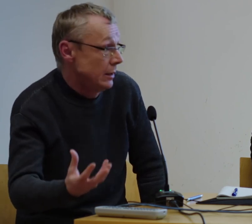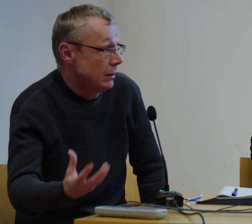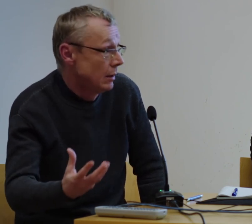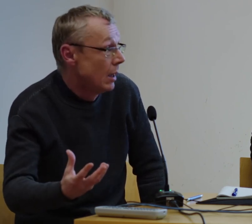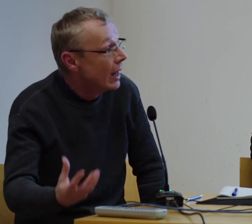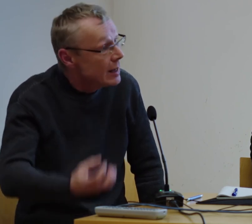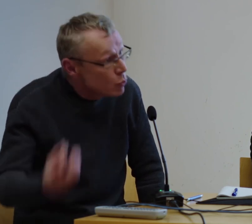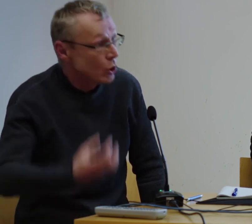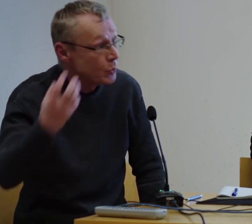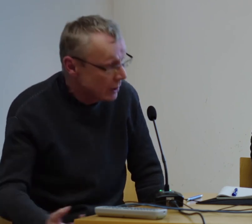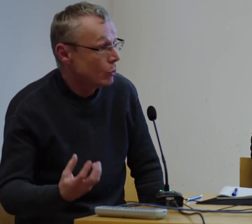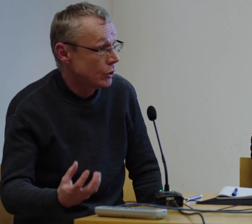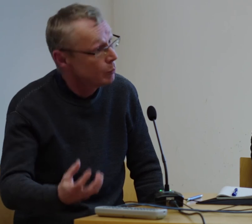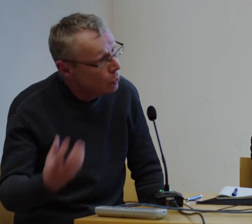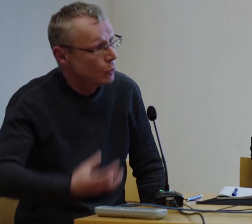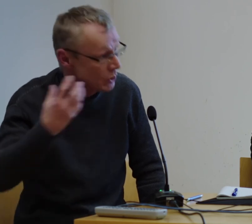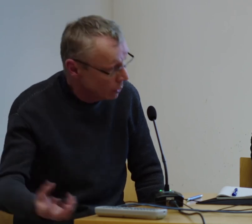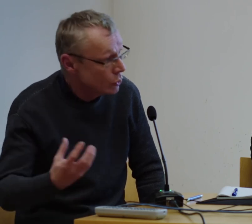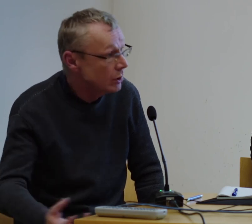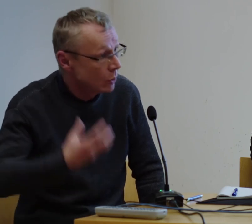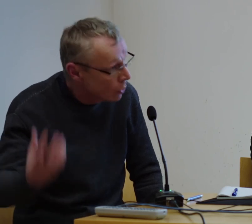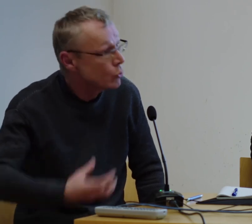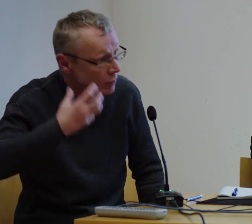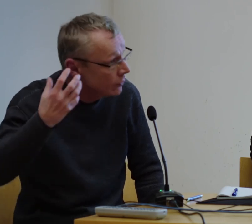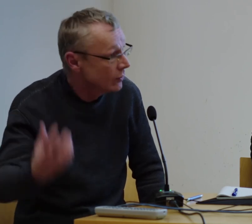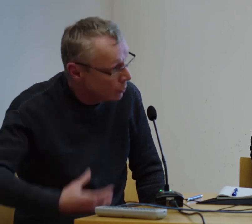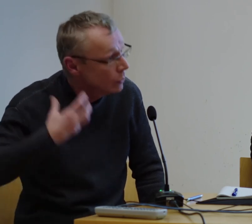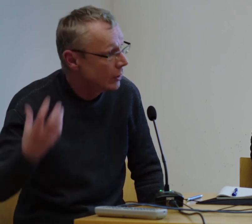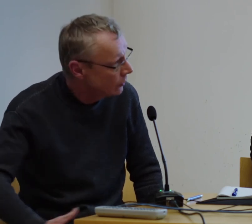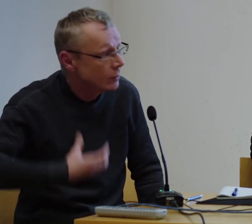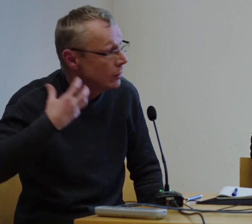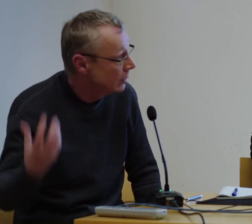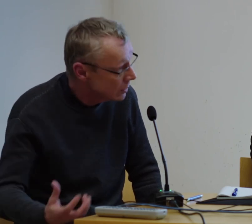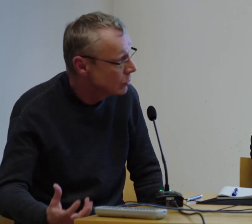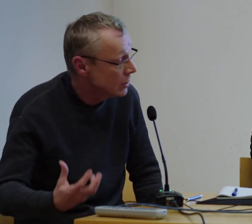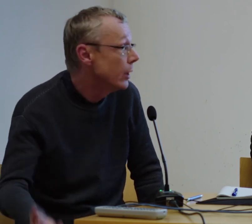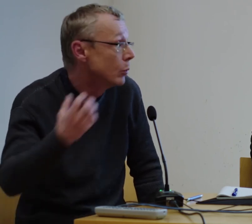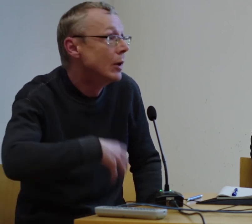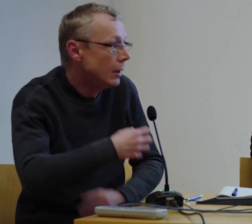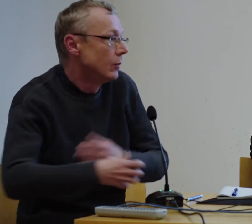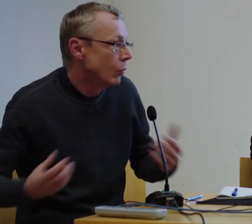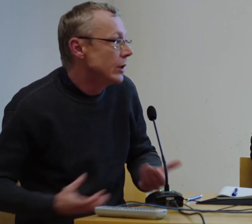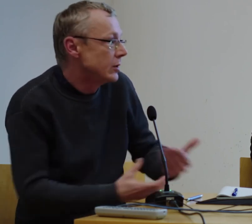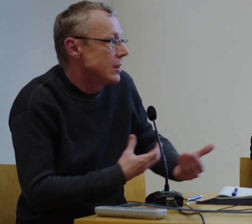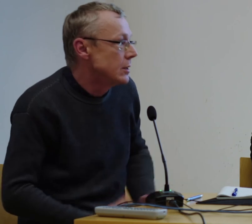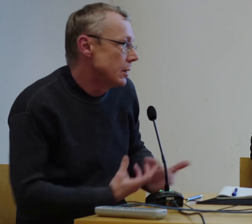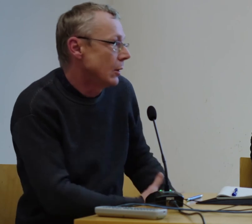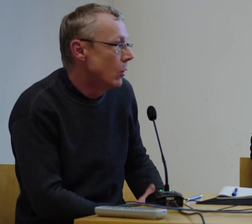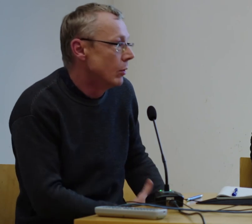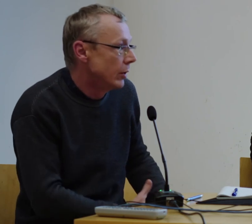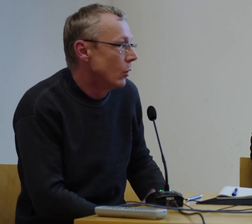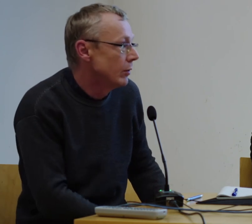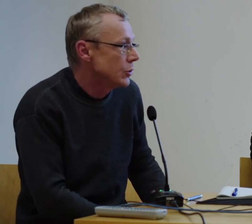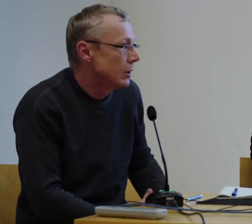vedení a nemůže ho překročit. Pokud ho překročí, tak ohrožuje vlastně samotnou existenci té instituce. Nejenom svoji existenci